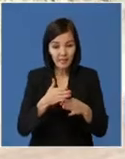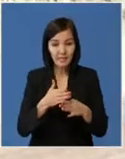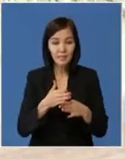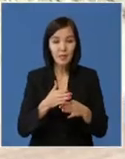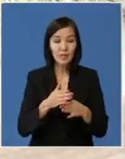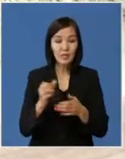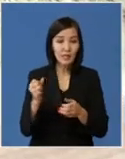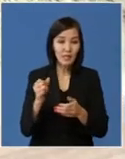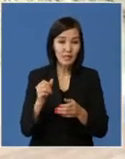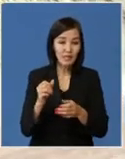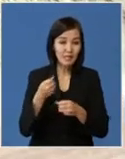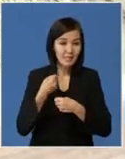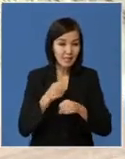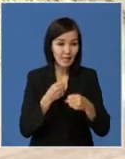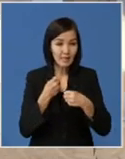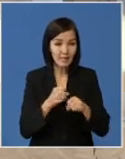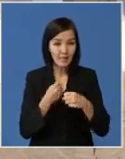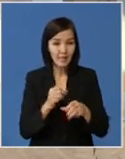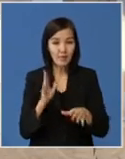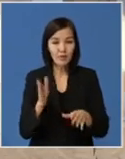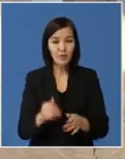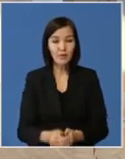қарай ыдысты тәжірибелі шебер жонады.